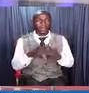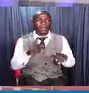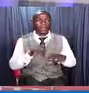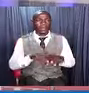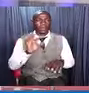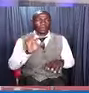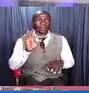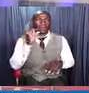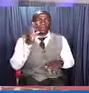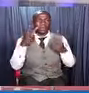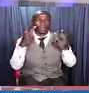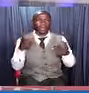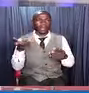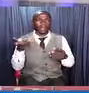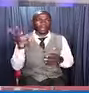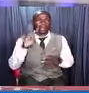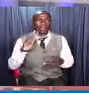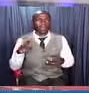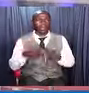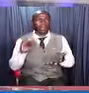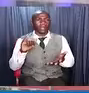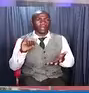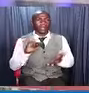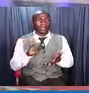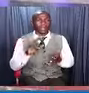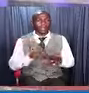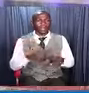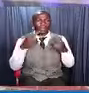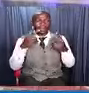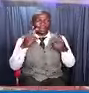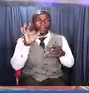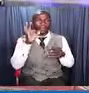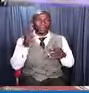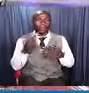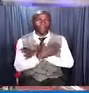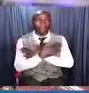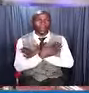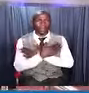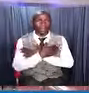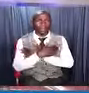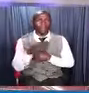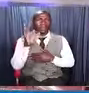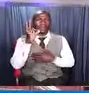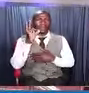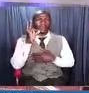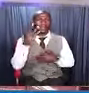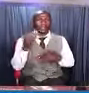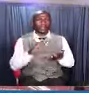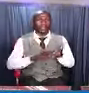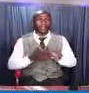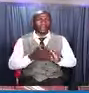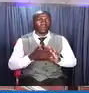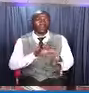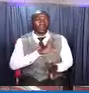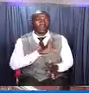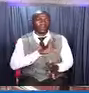matunda yenu anayaona. Because he sees your fruits kila every time. Kila saa naona tunda la upendo. He sees the fruit of love kila every time. Kila saa naona tunda la kusamehe. He sees a fruit of